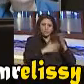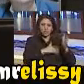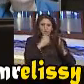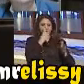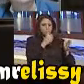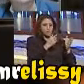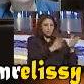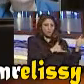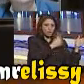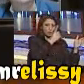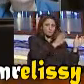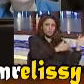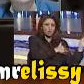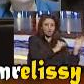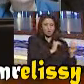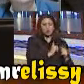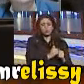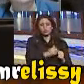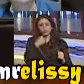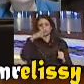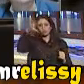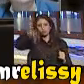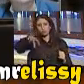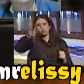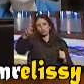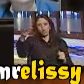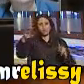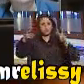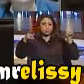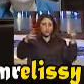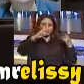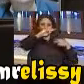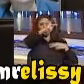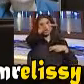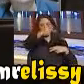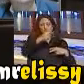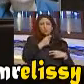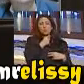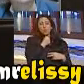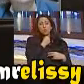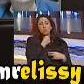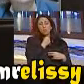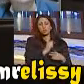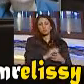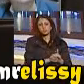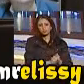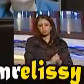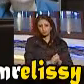للعنف دي الرسالة واضحة. لسه الدكتور احمد عارف موضح الفكرة منها ايه.